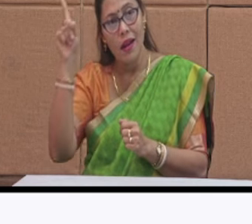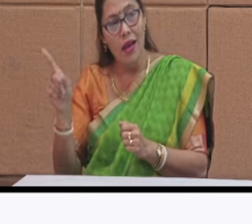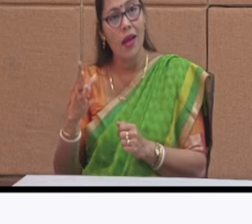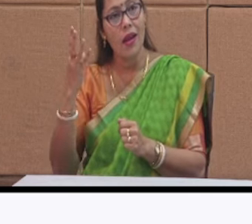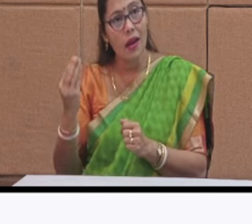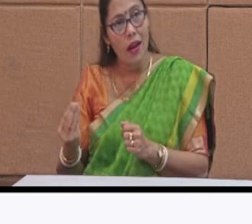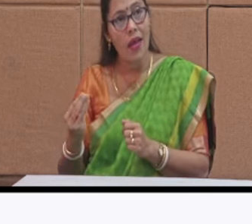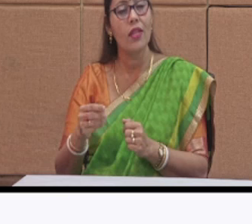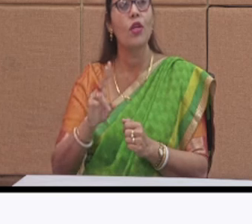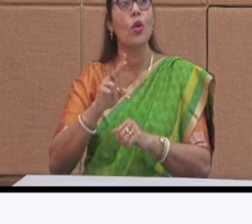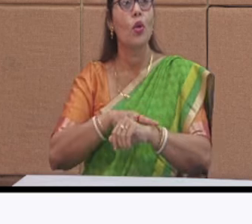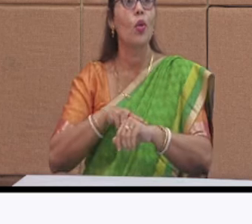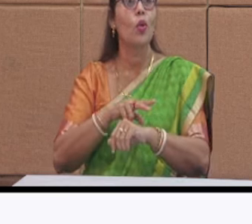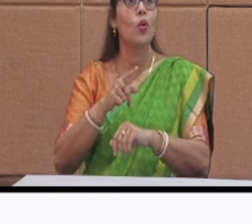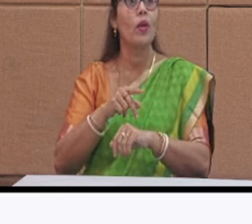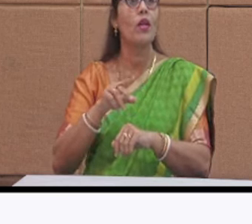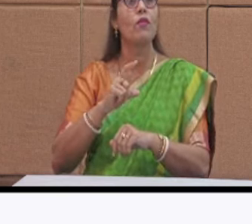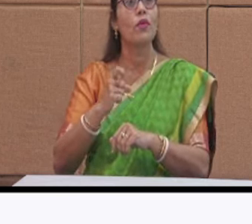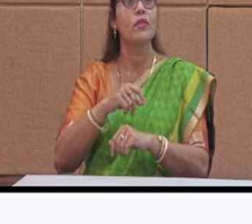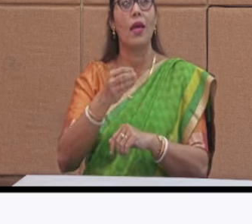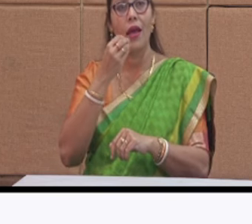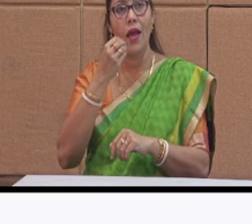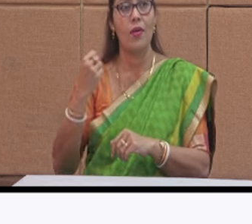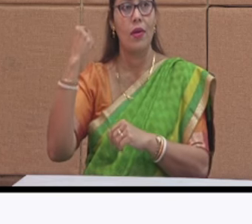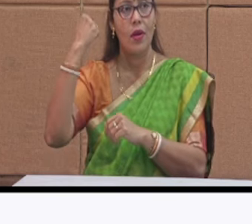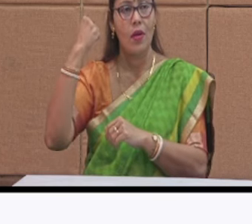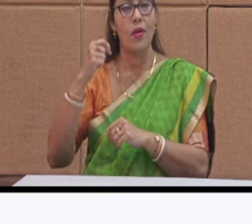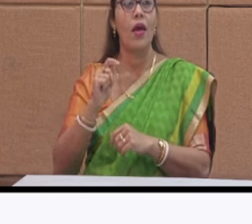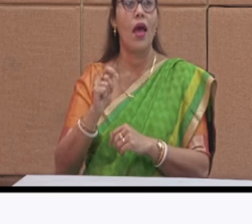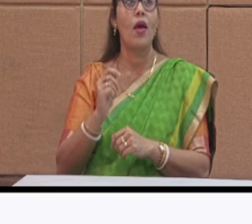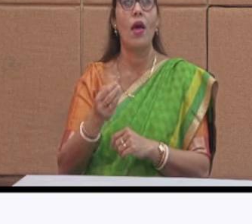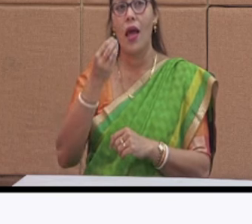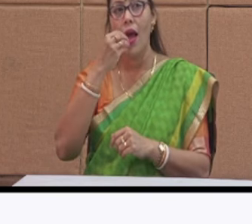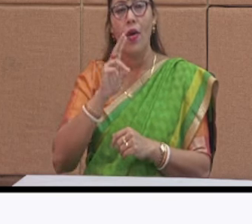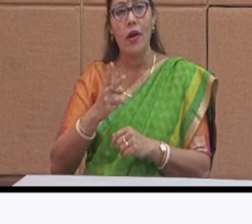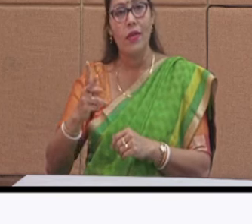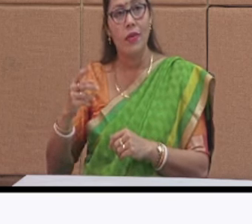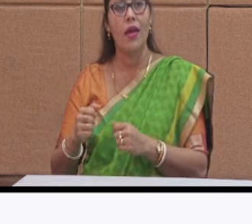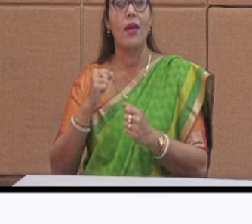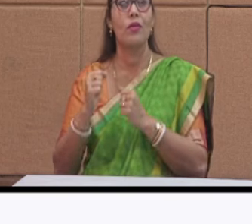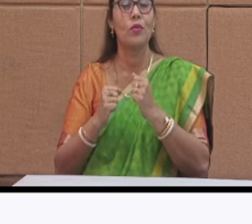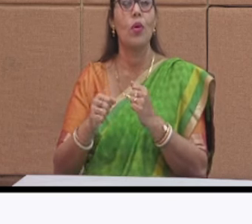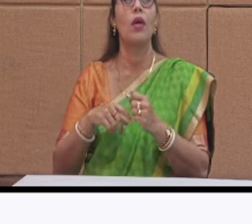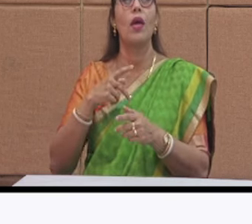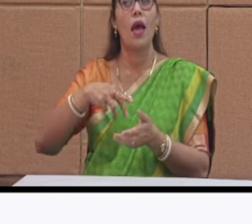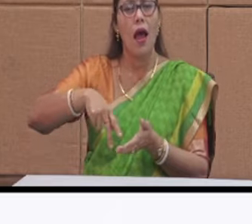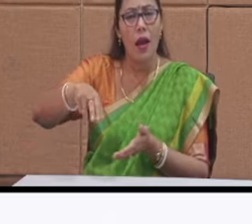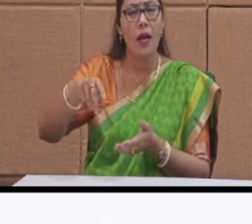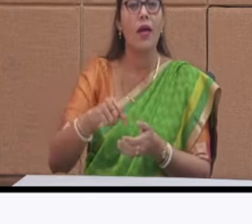পর্যন্ত 24 ঘন্টা শক্তি যুগিয়ে গেল নানান রকমের